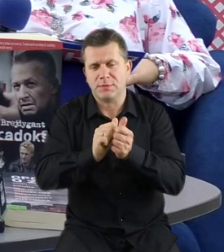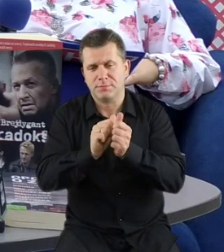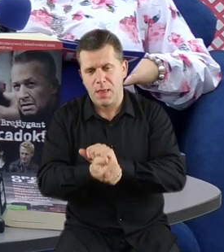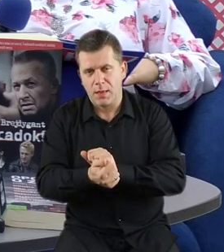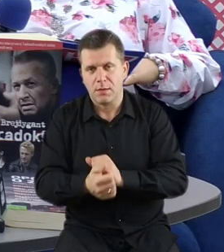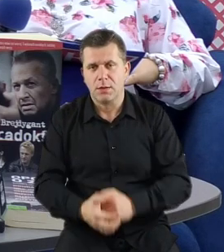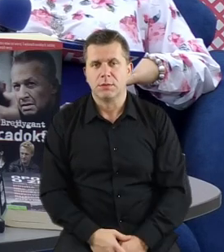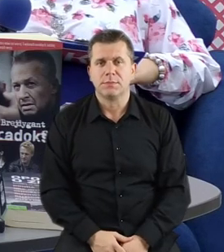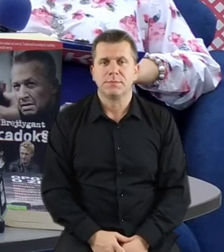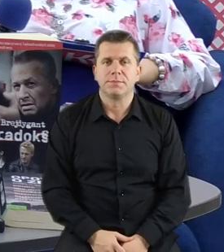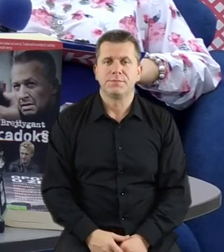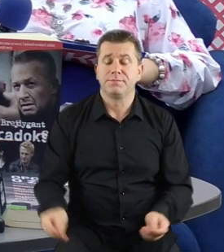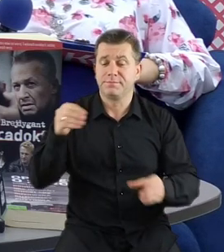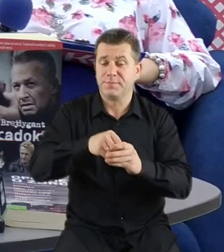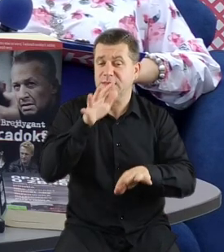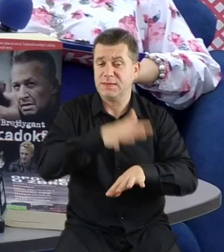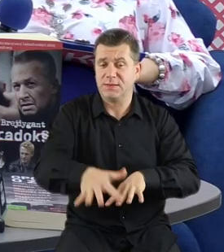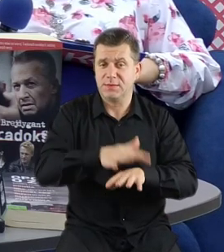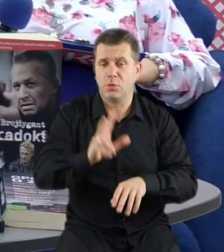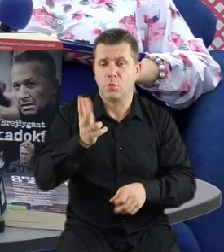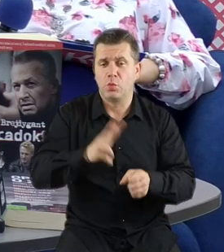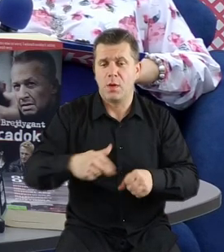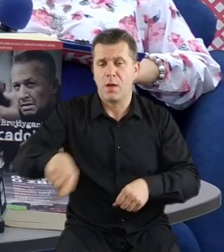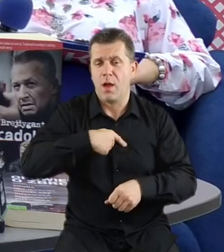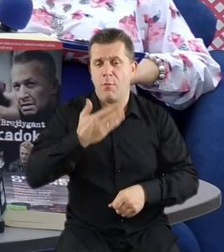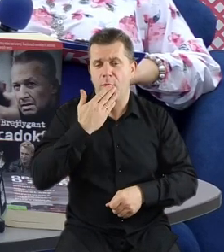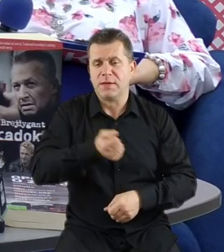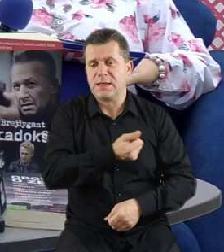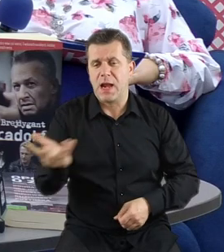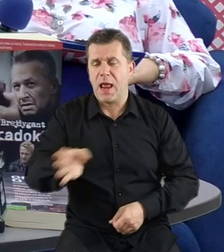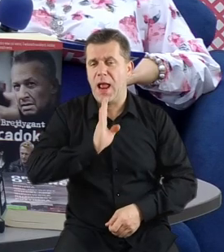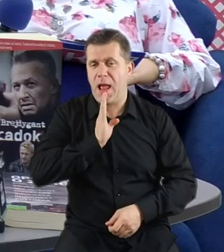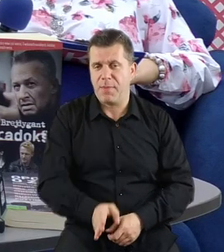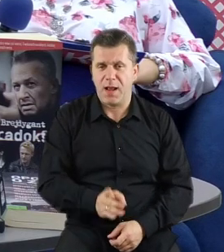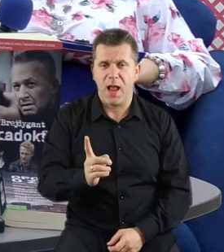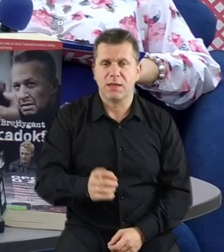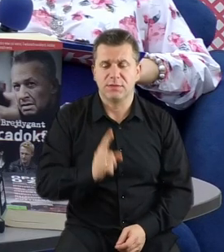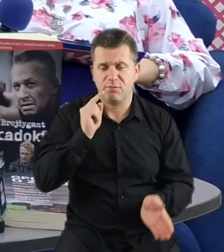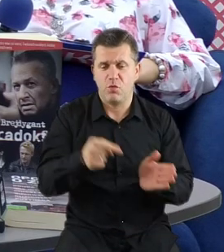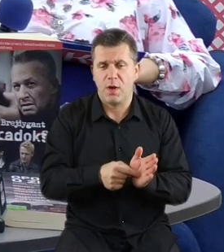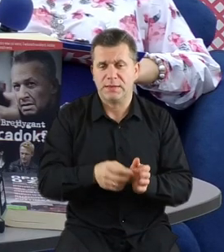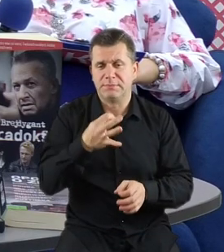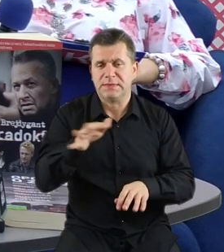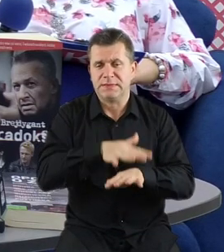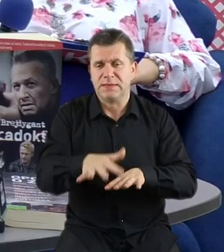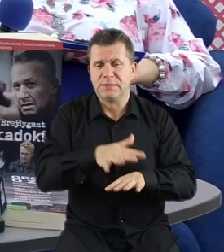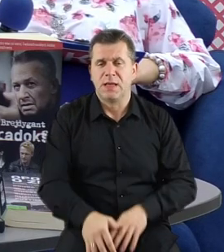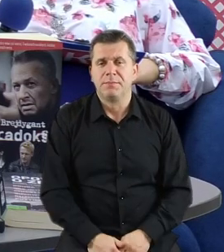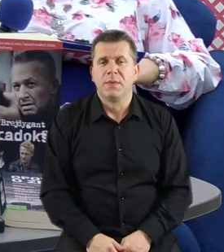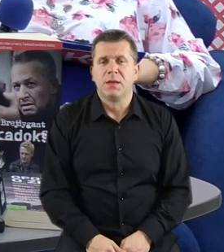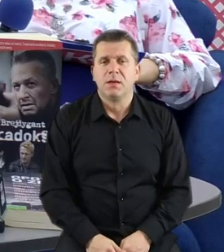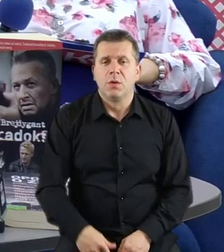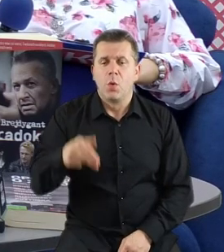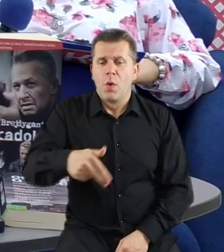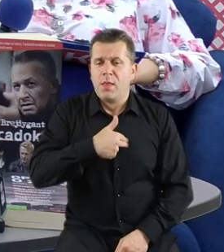Natomiast w ogóle w systemie takim, o którym mówimy, serialowym, amerykańskim właśnie, to tak naprawdę reżyserzy,